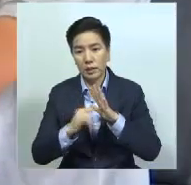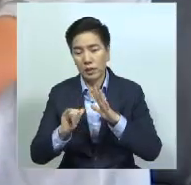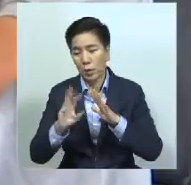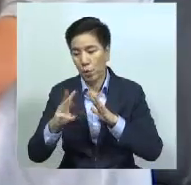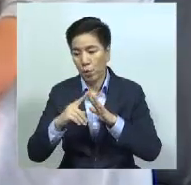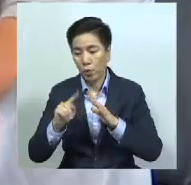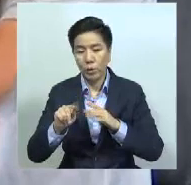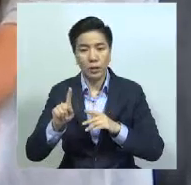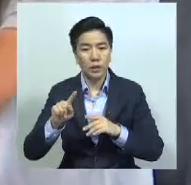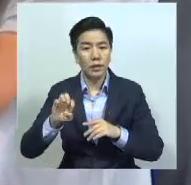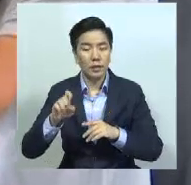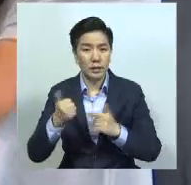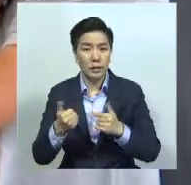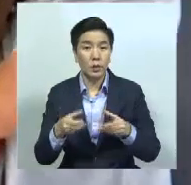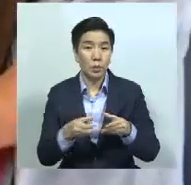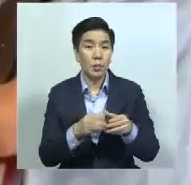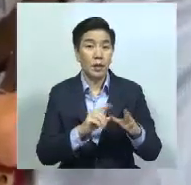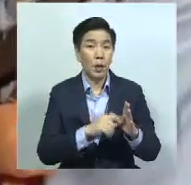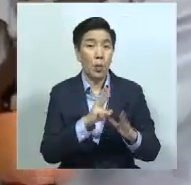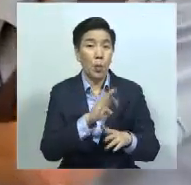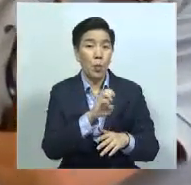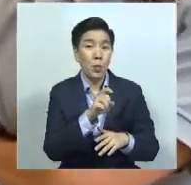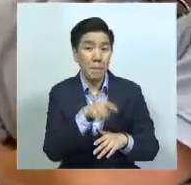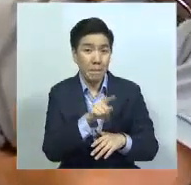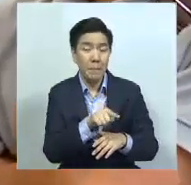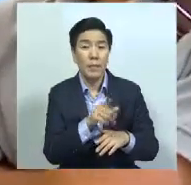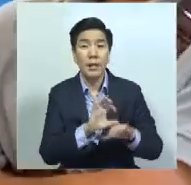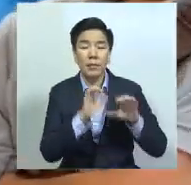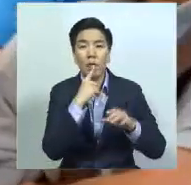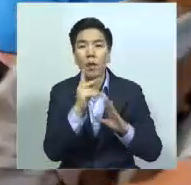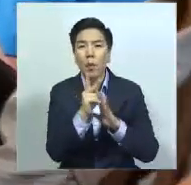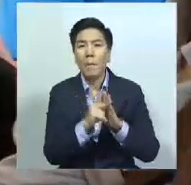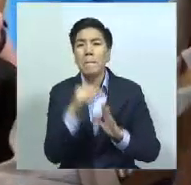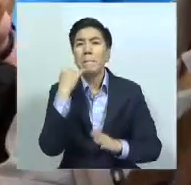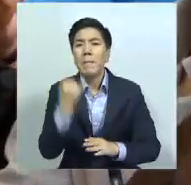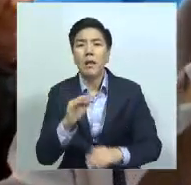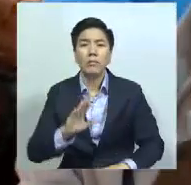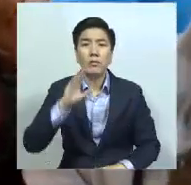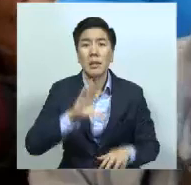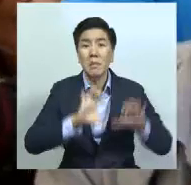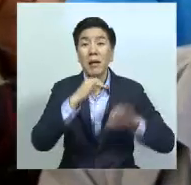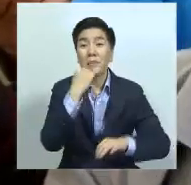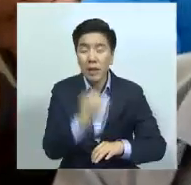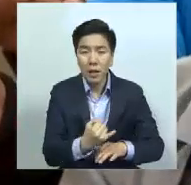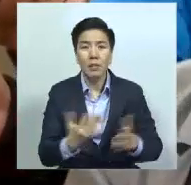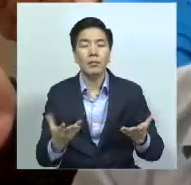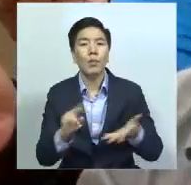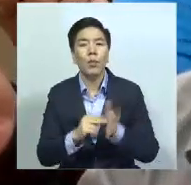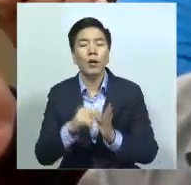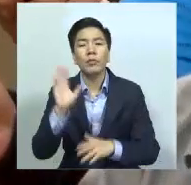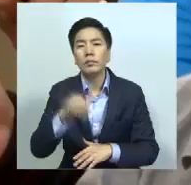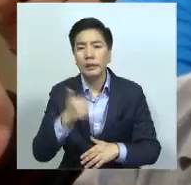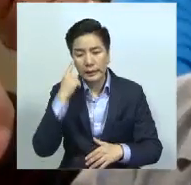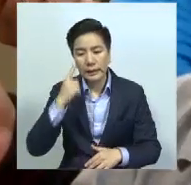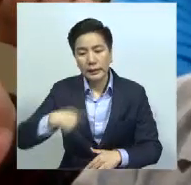นาคมานุสรเลขานุการวิปรัฐบาลมองเรื่องของการแพ้โหวตข้อบังคับการประชุมเมื่อวานนี้นะคะมองว่าเป็นเรื่อง